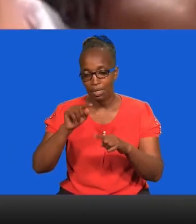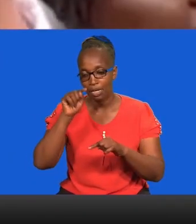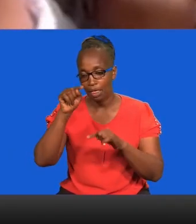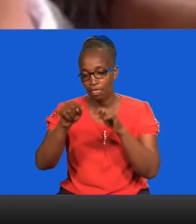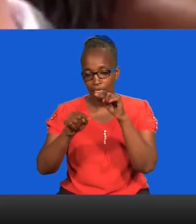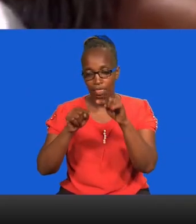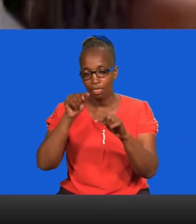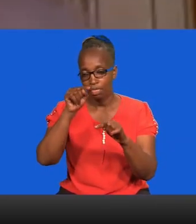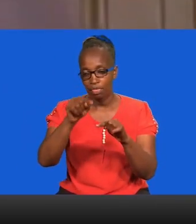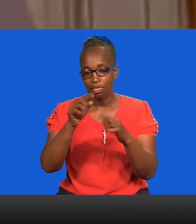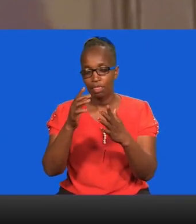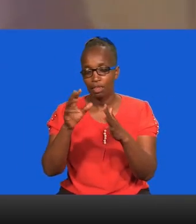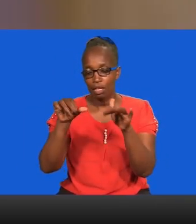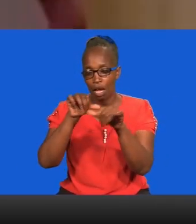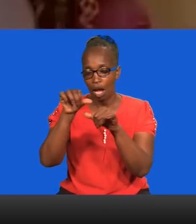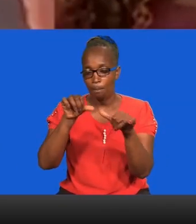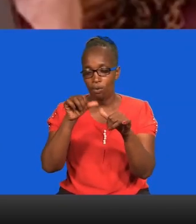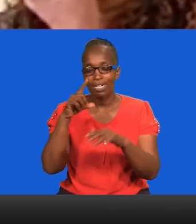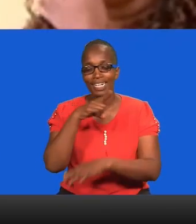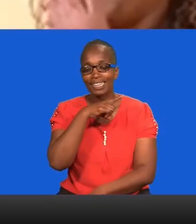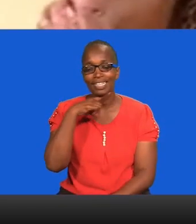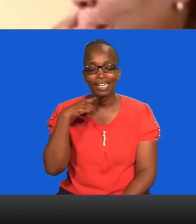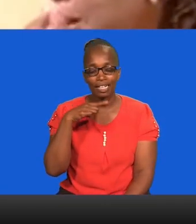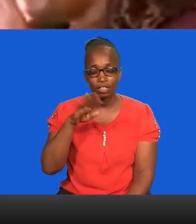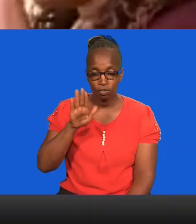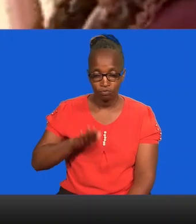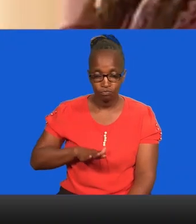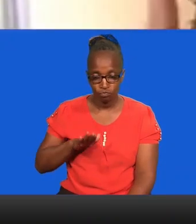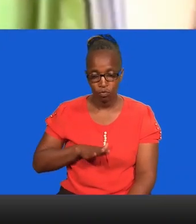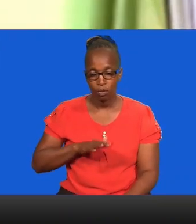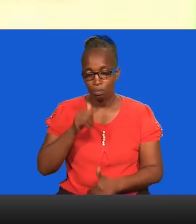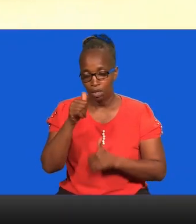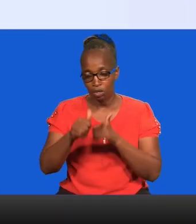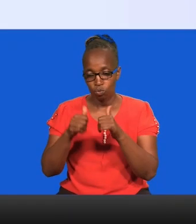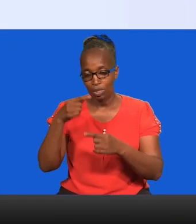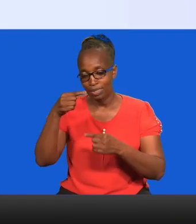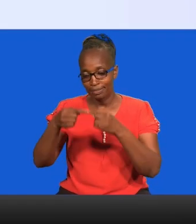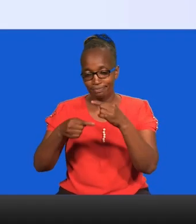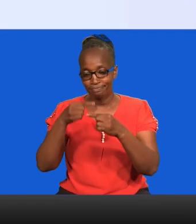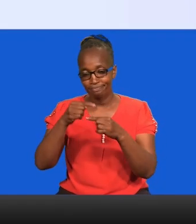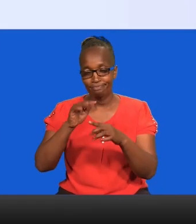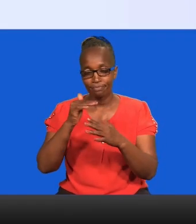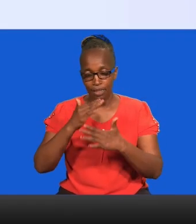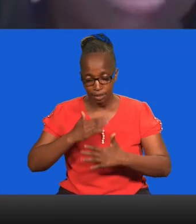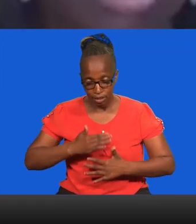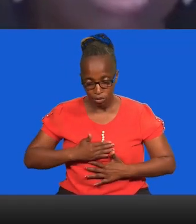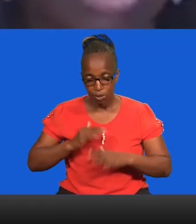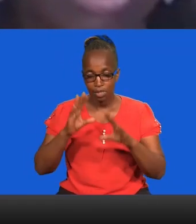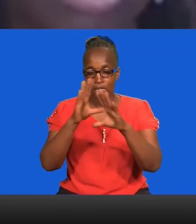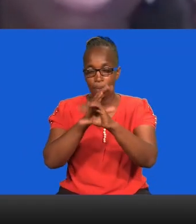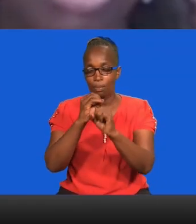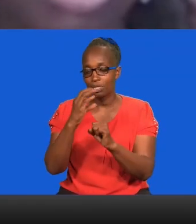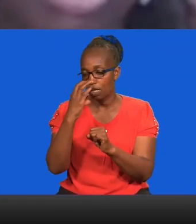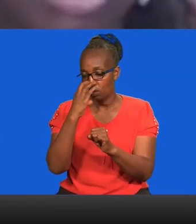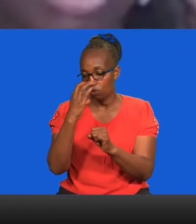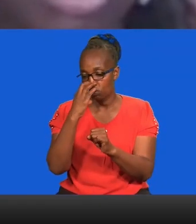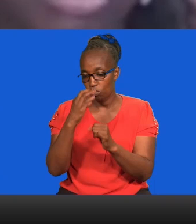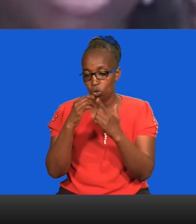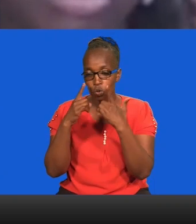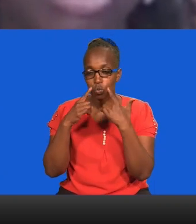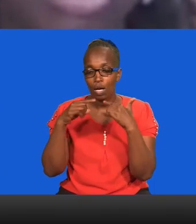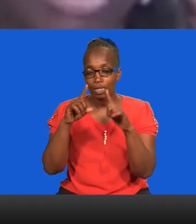ya wanawake ambayo yamekuwa yakiendelea nchini na kumtaka Rais William Ruto kutangaza